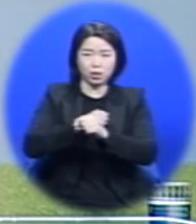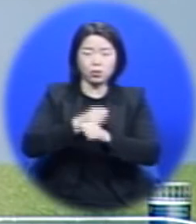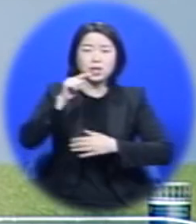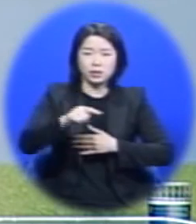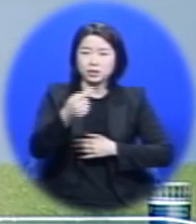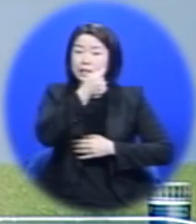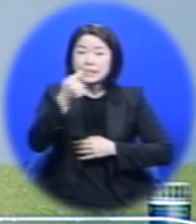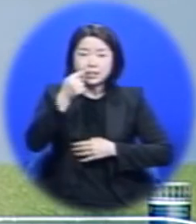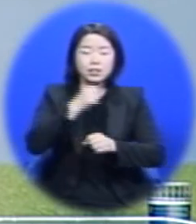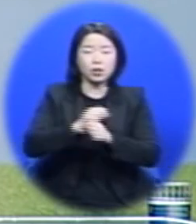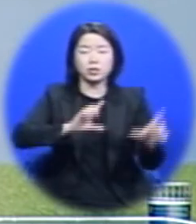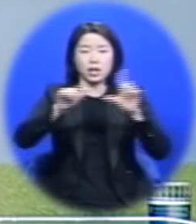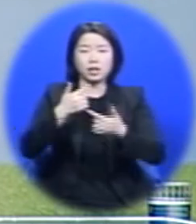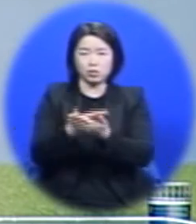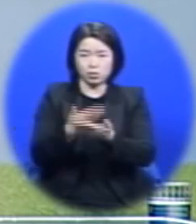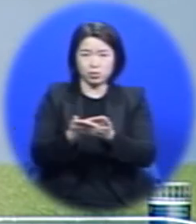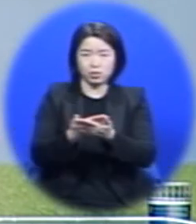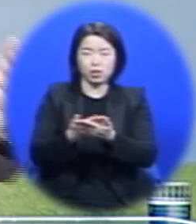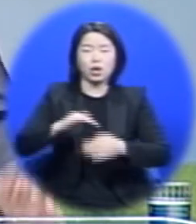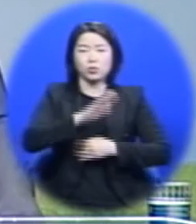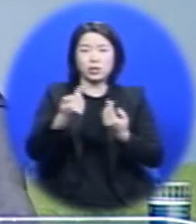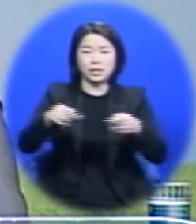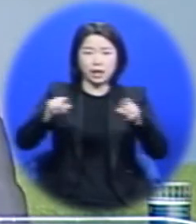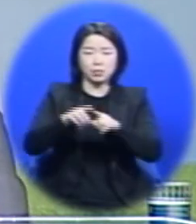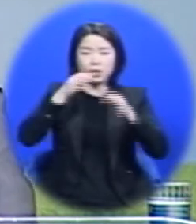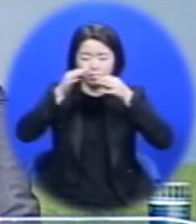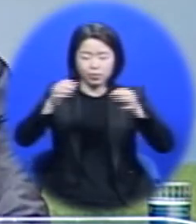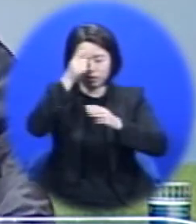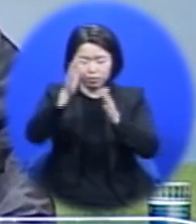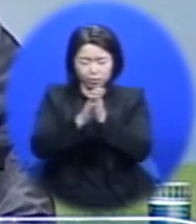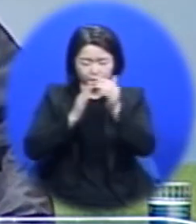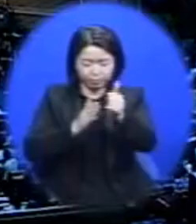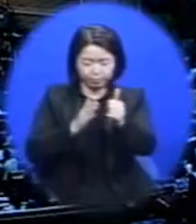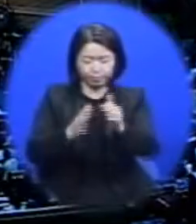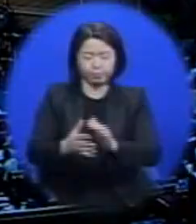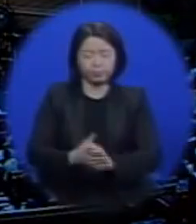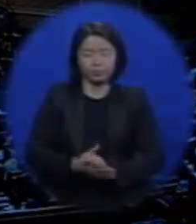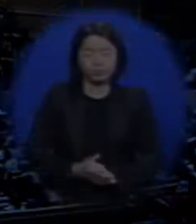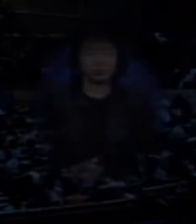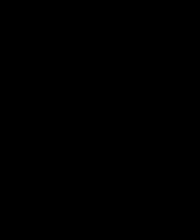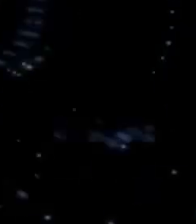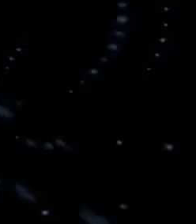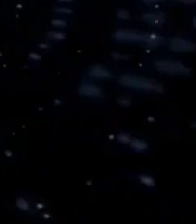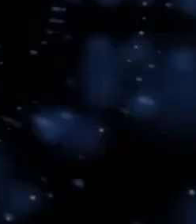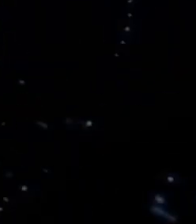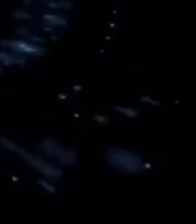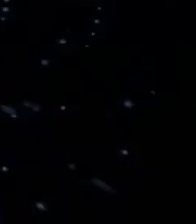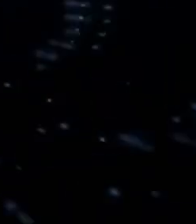그것을 증거하고 살게 해주시옵소서. 우리 다 같이 통성으로 기도하겠습니다. 은혜와 사랑이 충만하신 아버지 하나님.